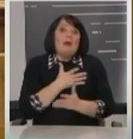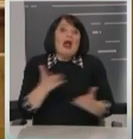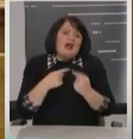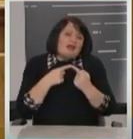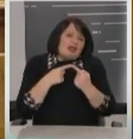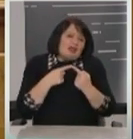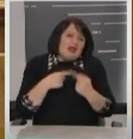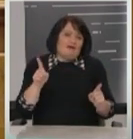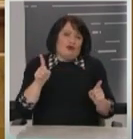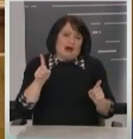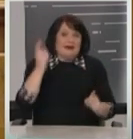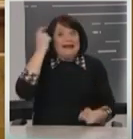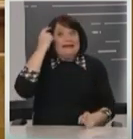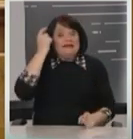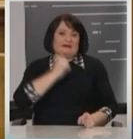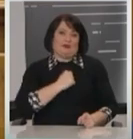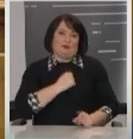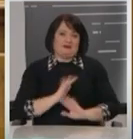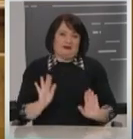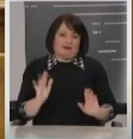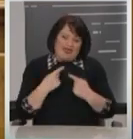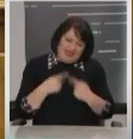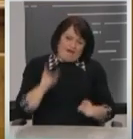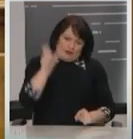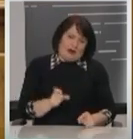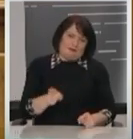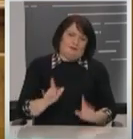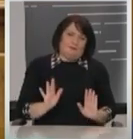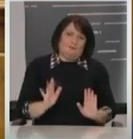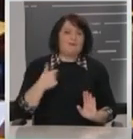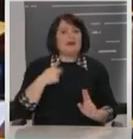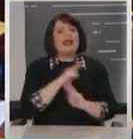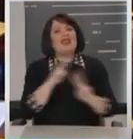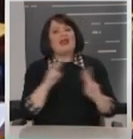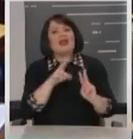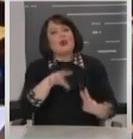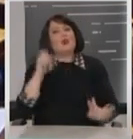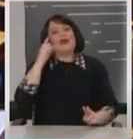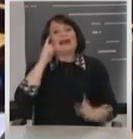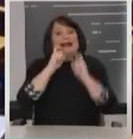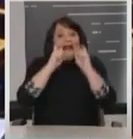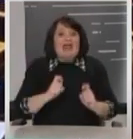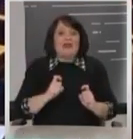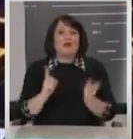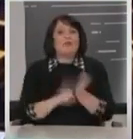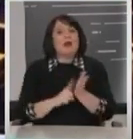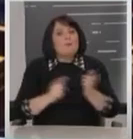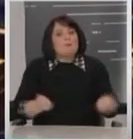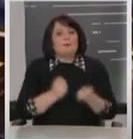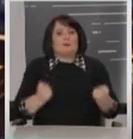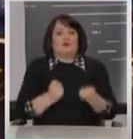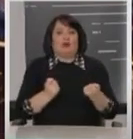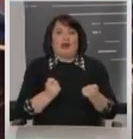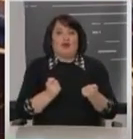αγεφύρωτη ιδεολογική μας διαφορά. Είναι ξεκάθαρο ότι εμείς αντιλαμβανόμαστε ως καθήκον μας να δώσουμε